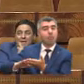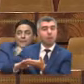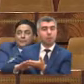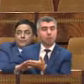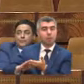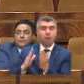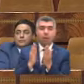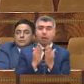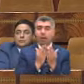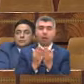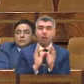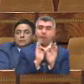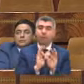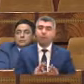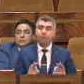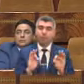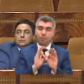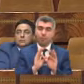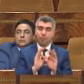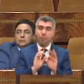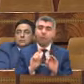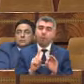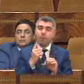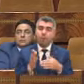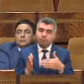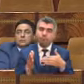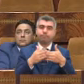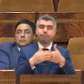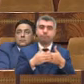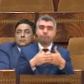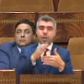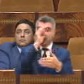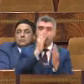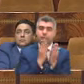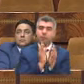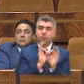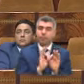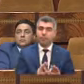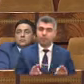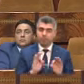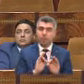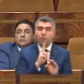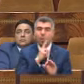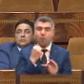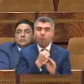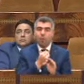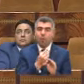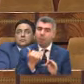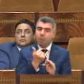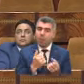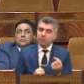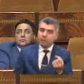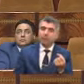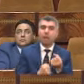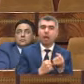اللي كانت تسد في وجهها الباب، وهنا يعني خص الحكومه انها تدعم وزاره الاوقاف